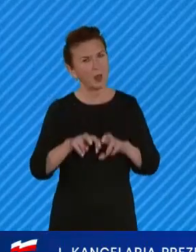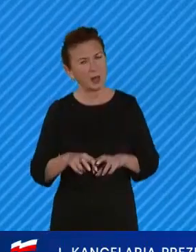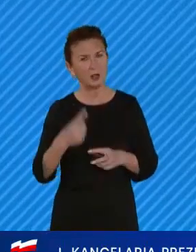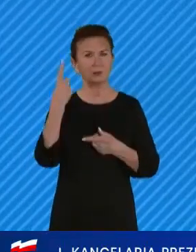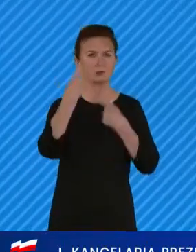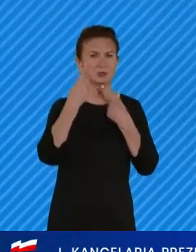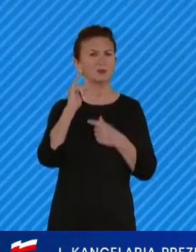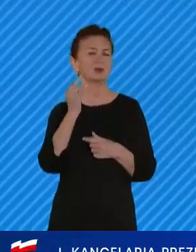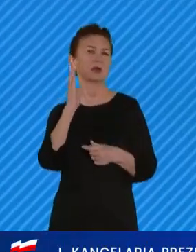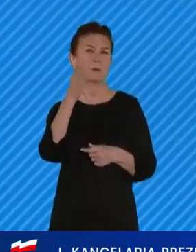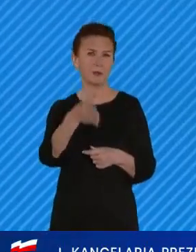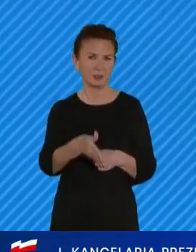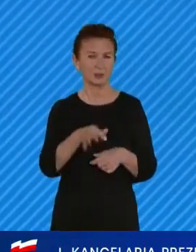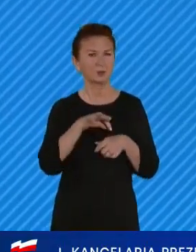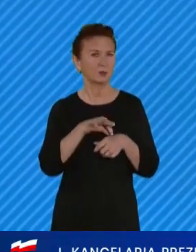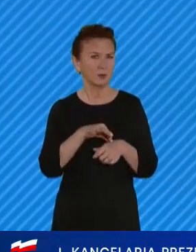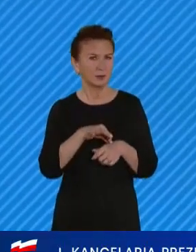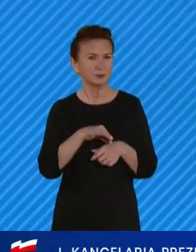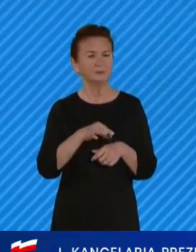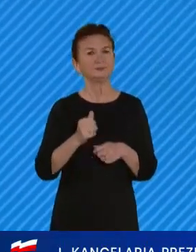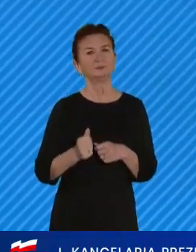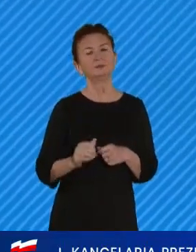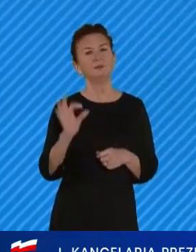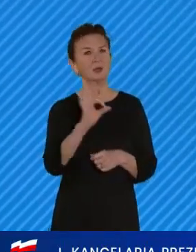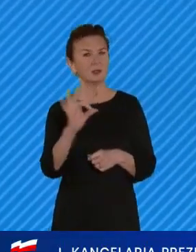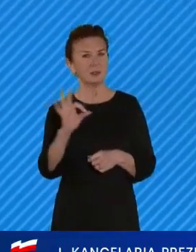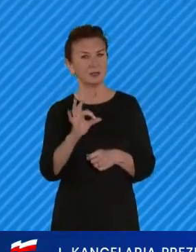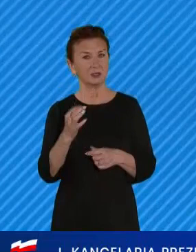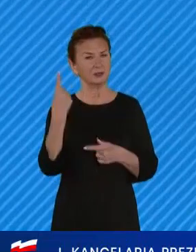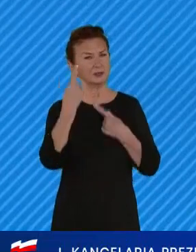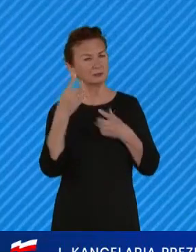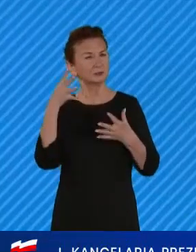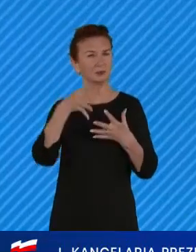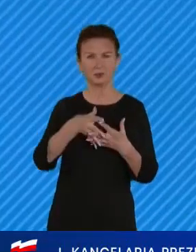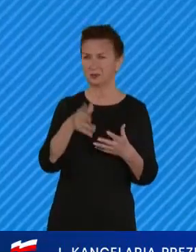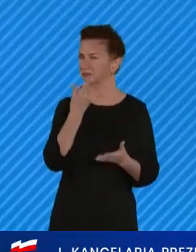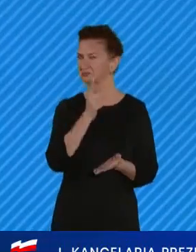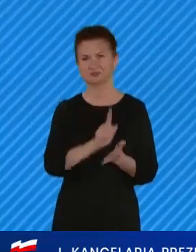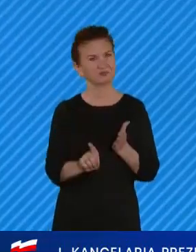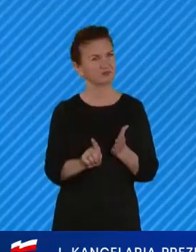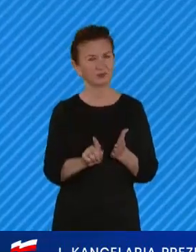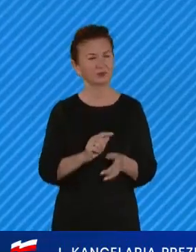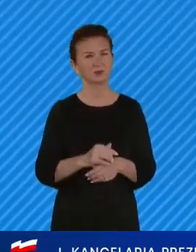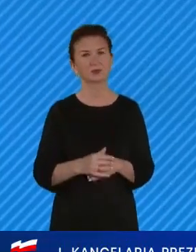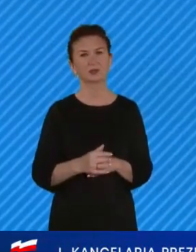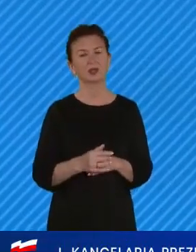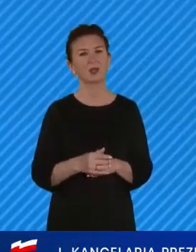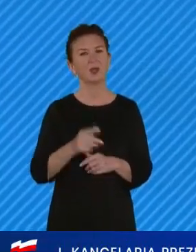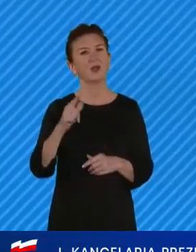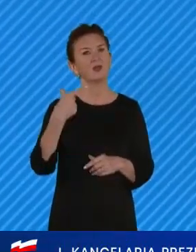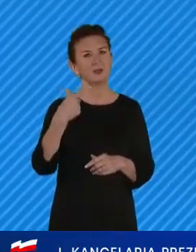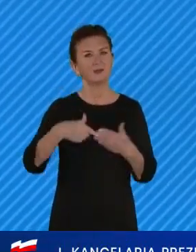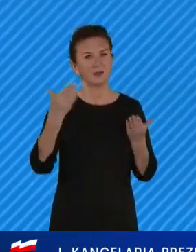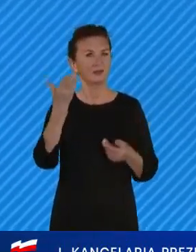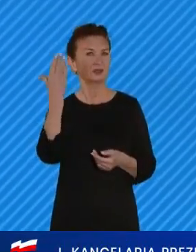które prowadziliśmy my, nasi specjaliści, eksperci, nie sprawdziły się. 2 dni temu była